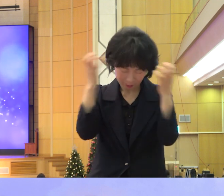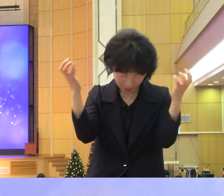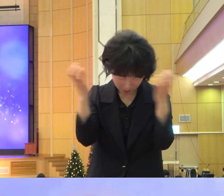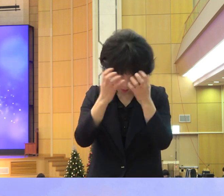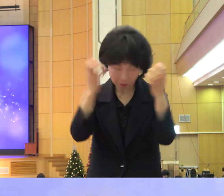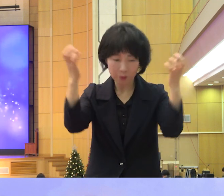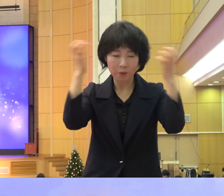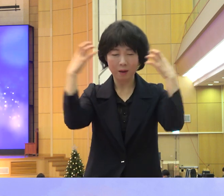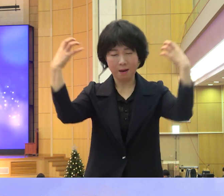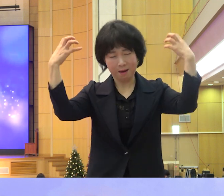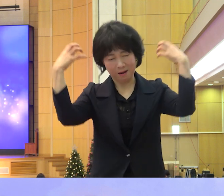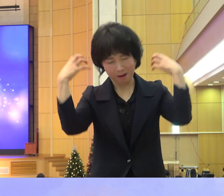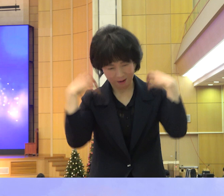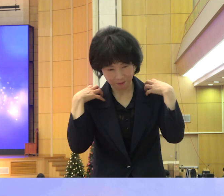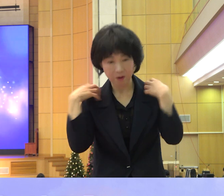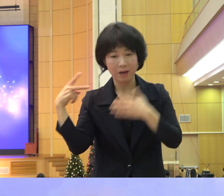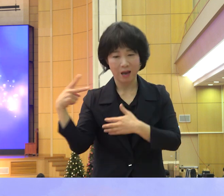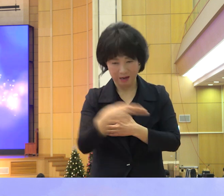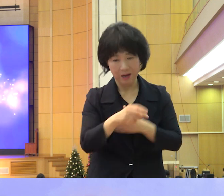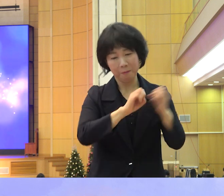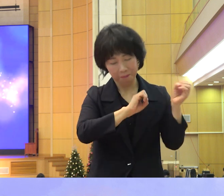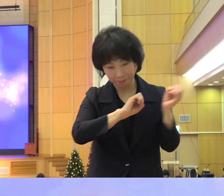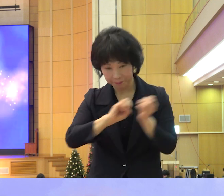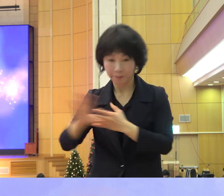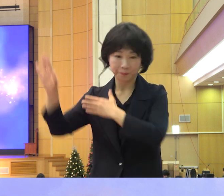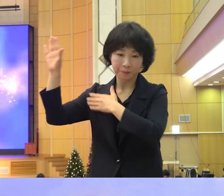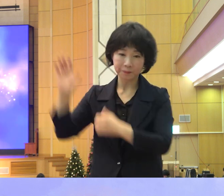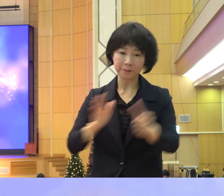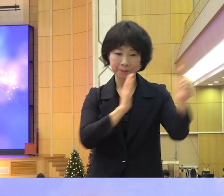버렸나요? 고통에 멍에